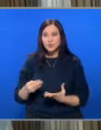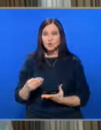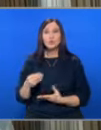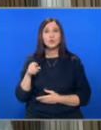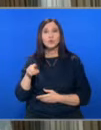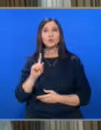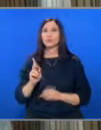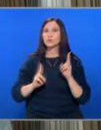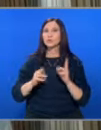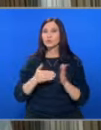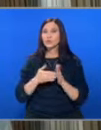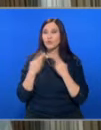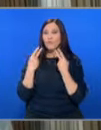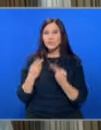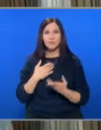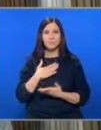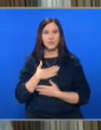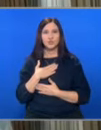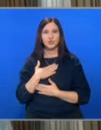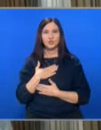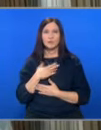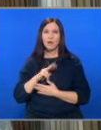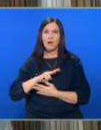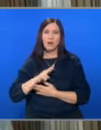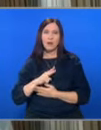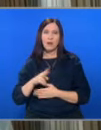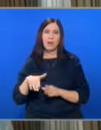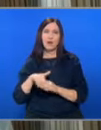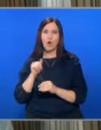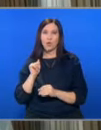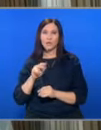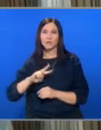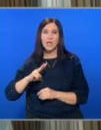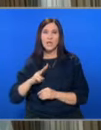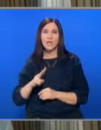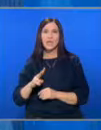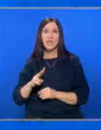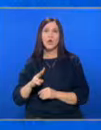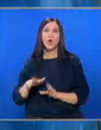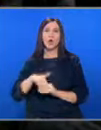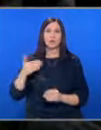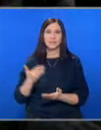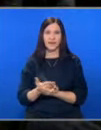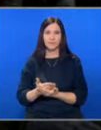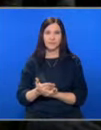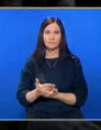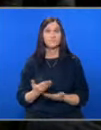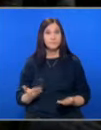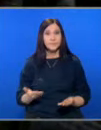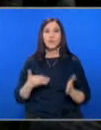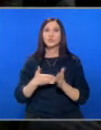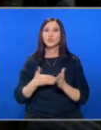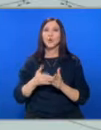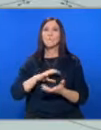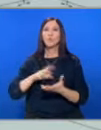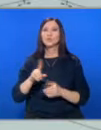се съгласи, тъй като виждаме, че има или отказ, или оставка.